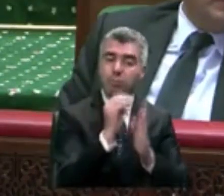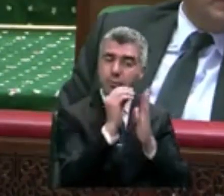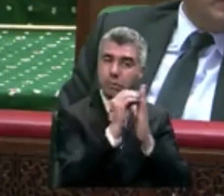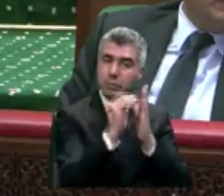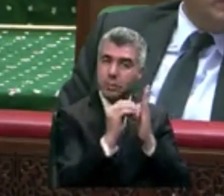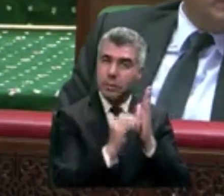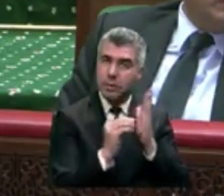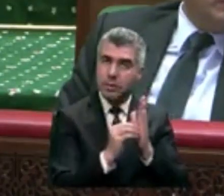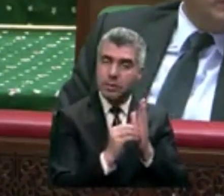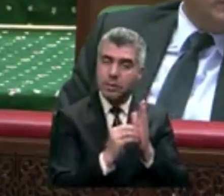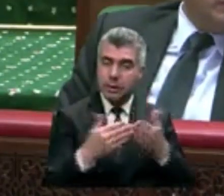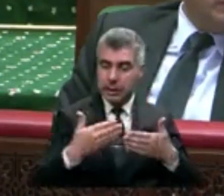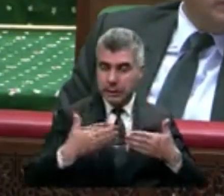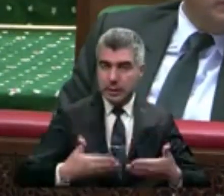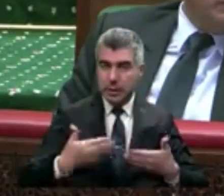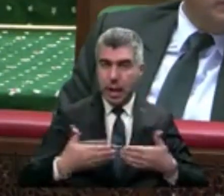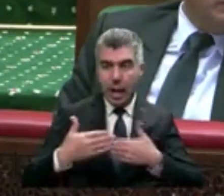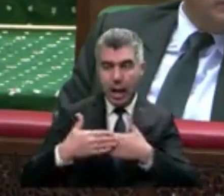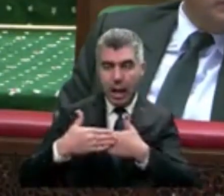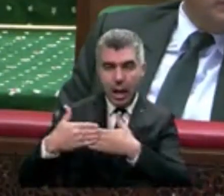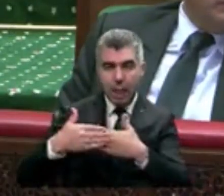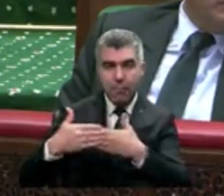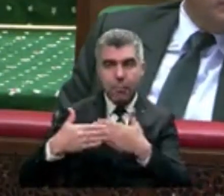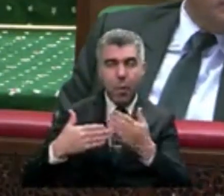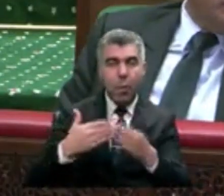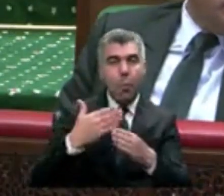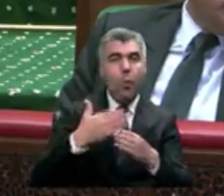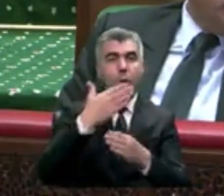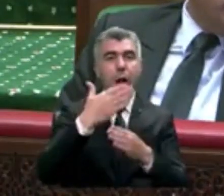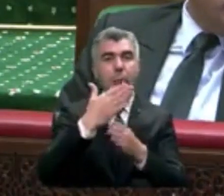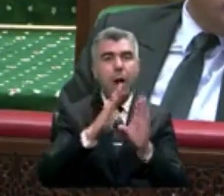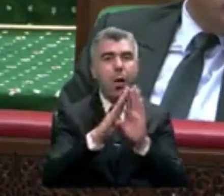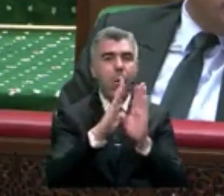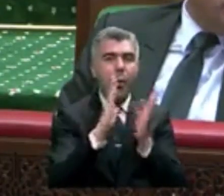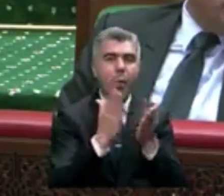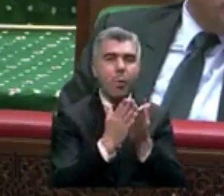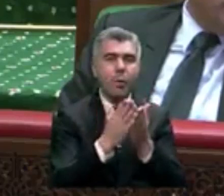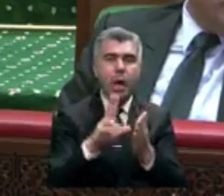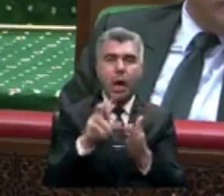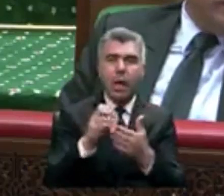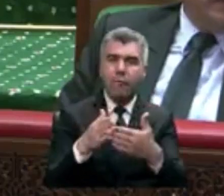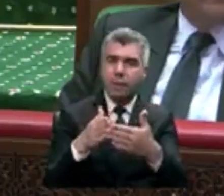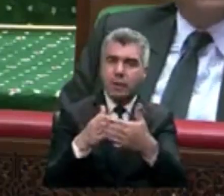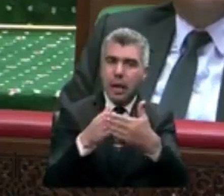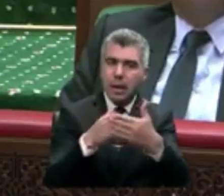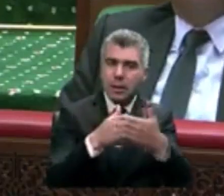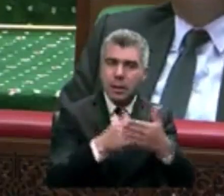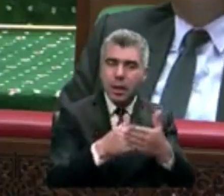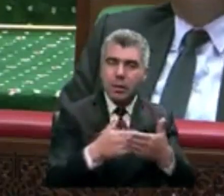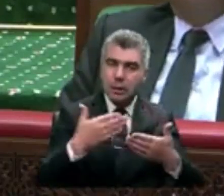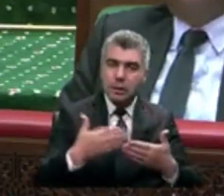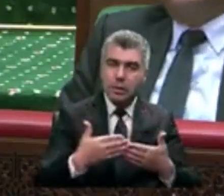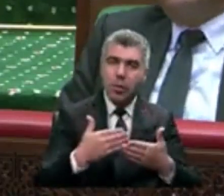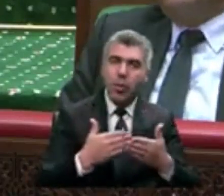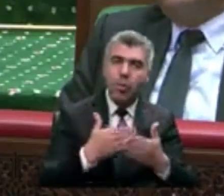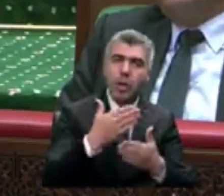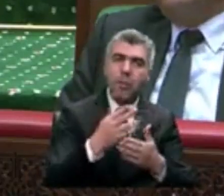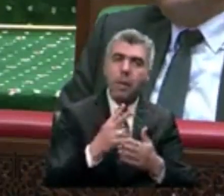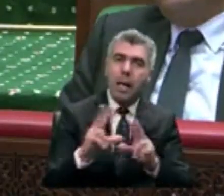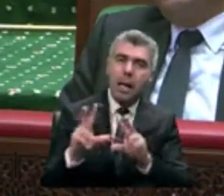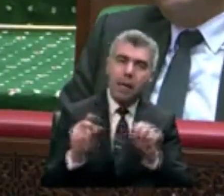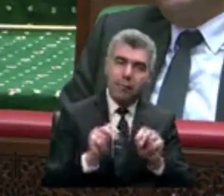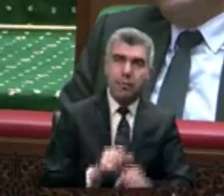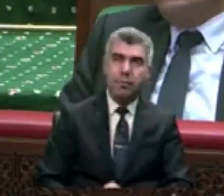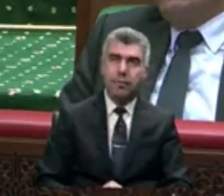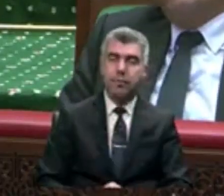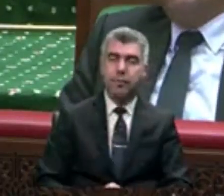على المديين القارب والمتوسط من الاحاطه بمختلف التحديات الانيه والمستقبليه نقطه